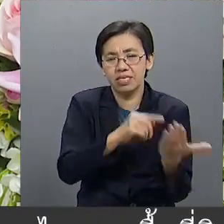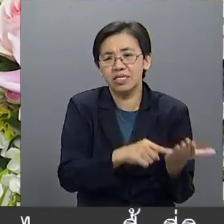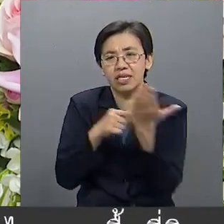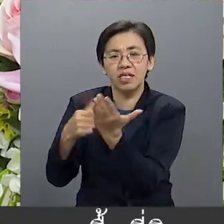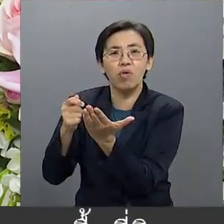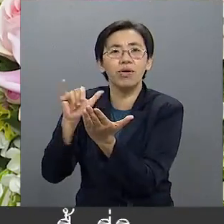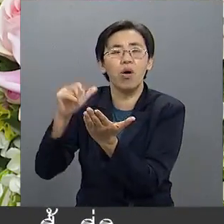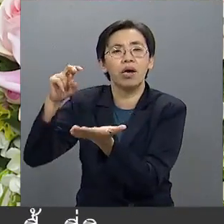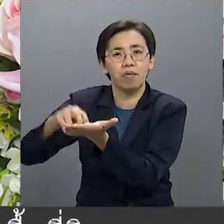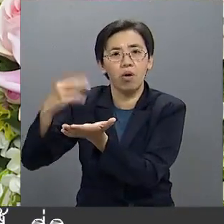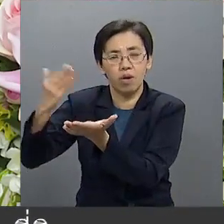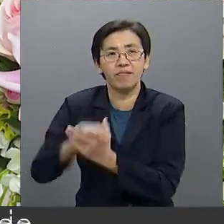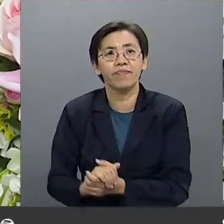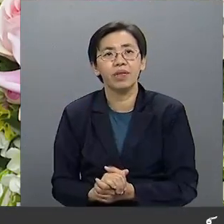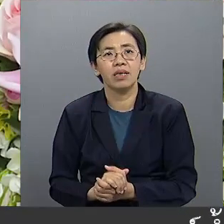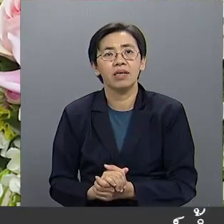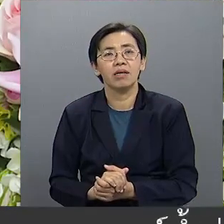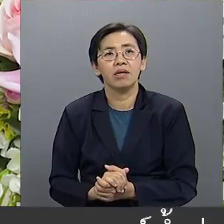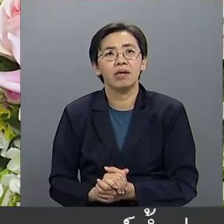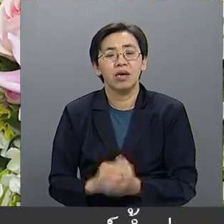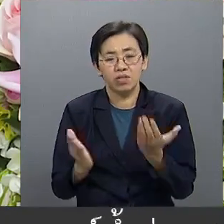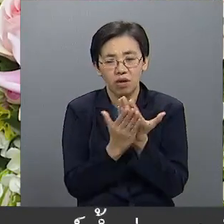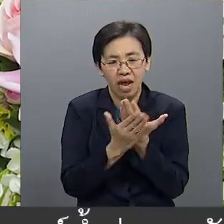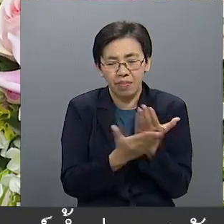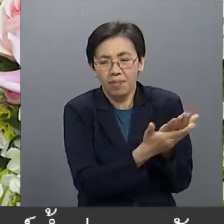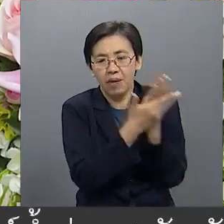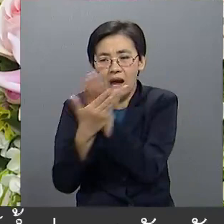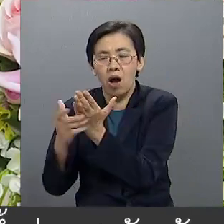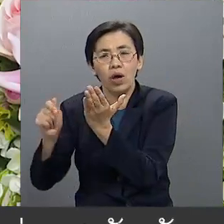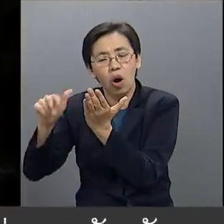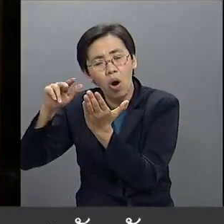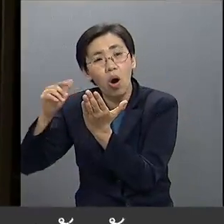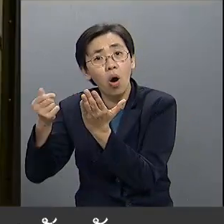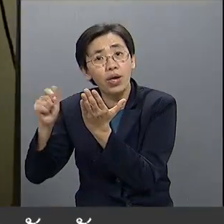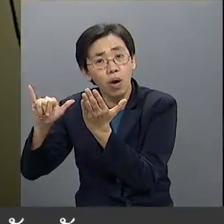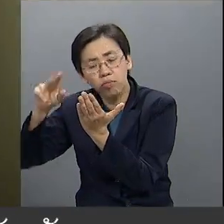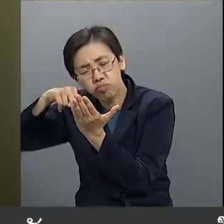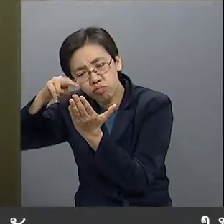ขึ้นทะเบียนวัคซีนนะครับที่ให้อย.พิจารณาในส่วนนี้ด้วยนะครับอันนี้เป็นส่วนที่สำคัญมากนะครับ